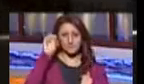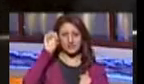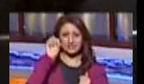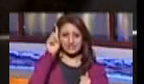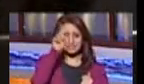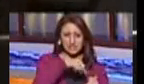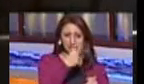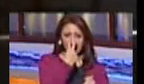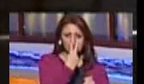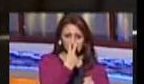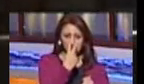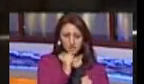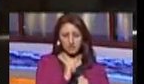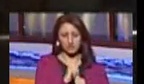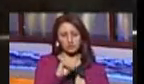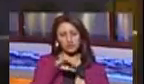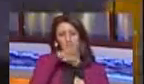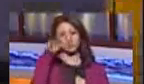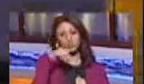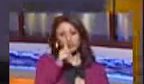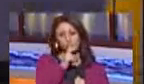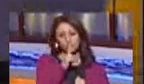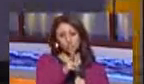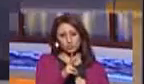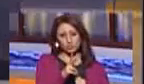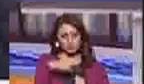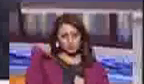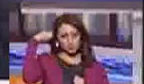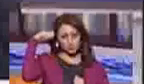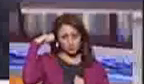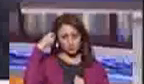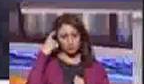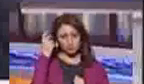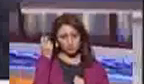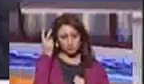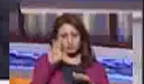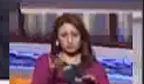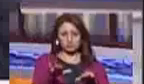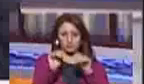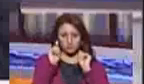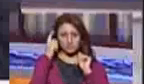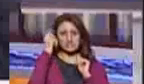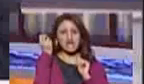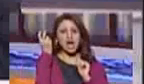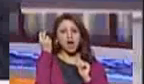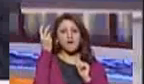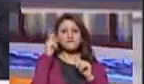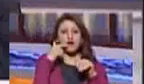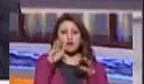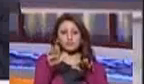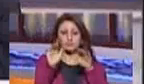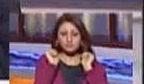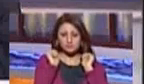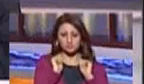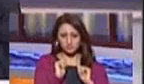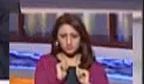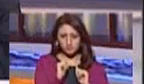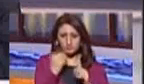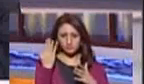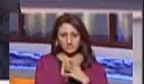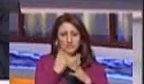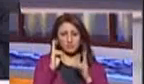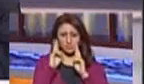يعني التسريبات الصحفيه بتقول ان الدكتور صابر عرب تقدم باستقالته اعتراضا منه على ما